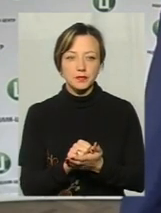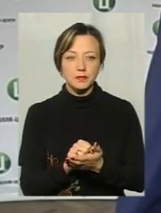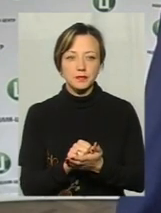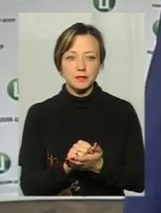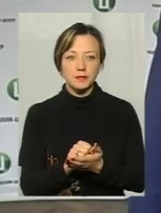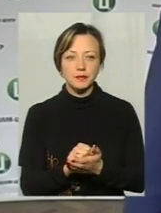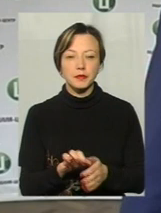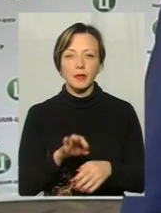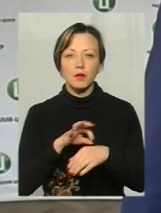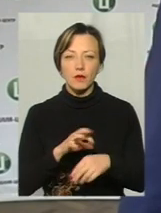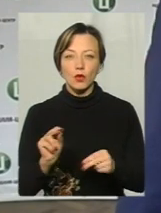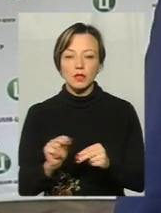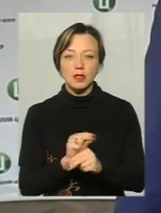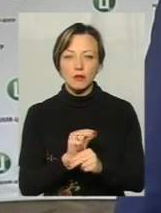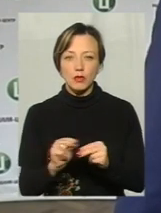Ну, там проводиться ремонт.